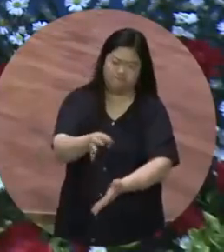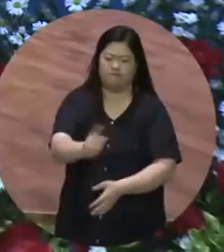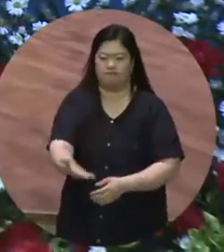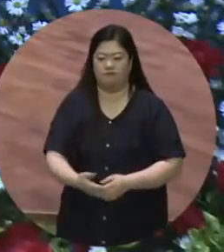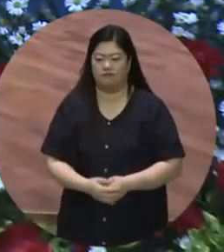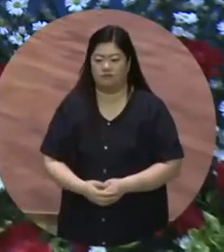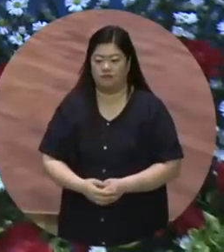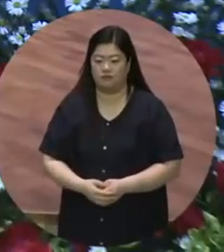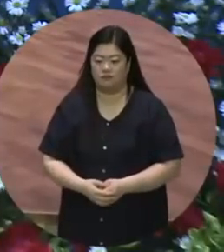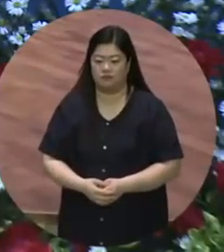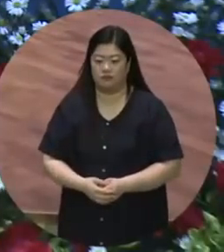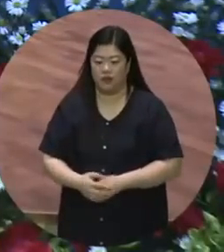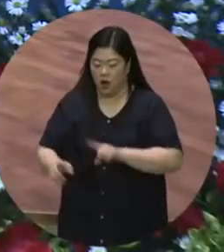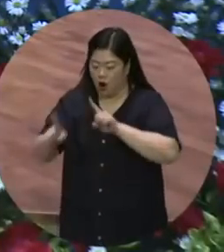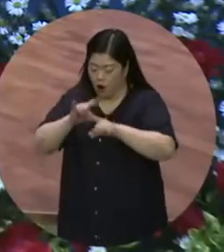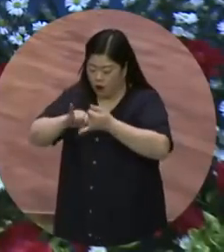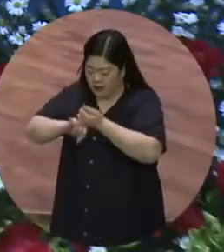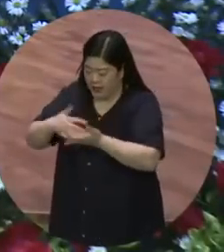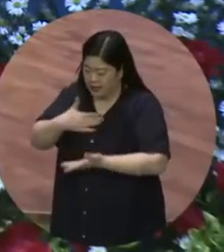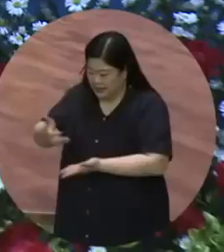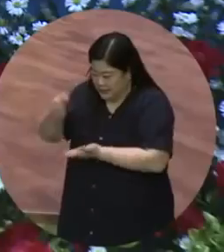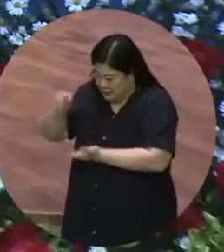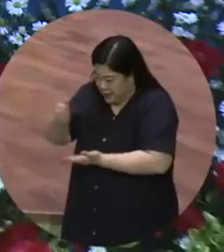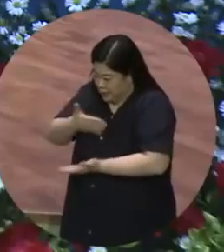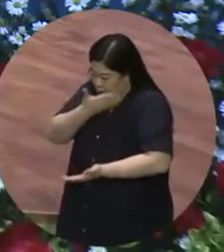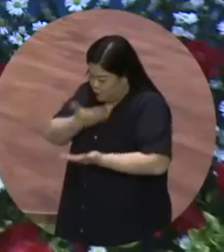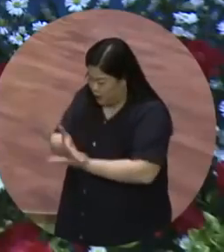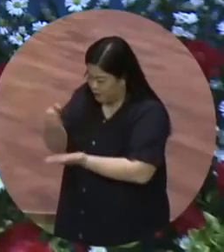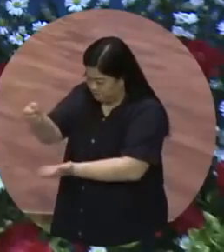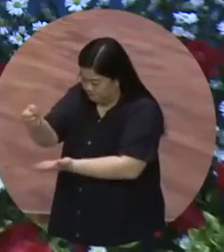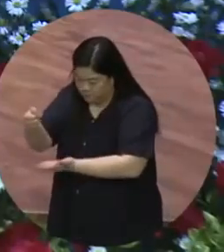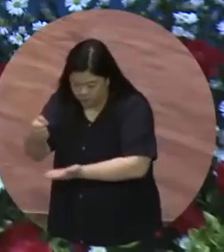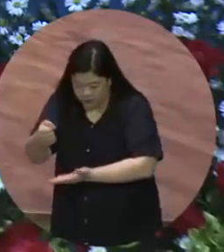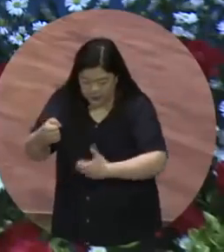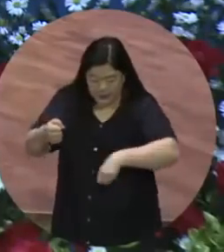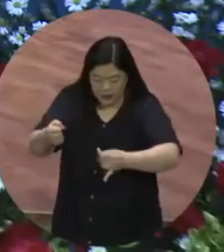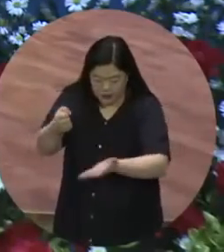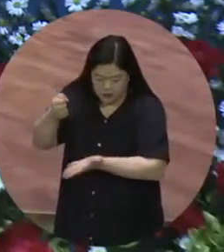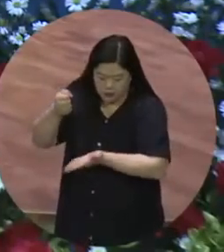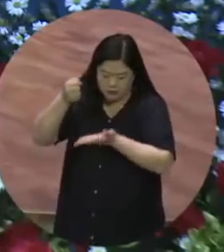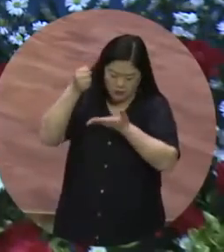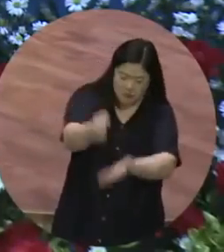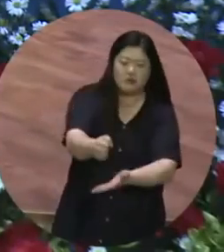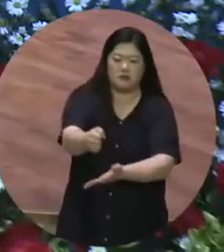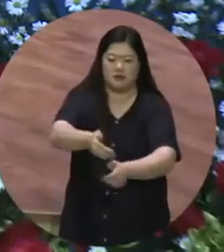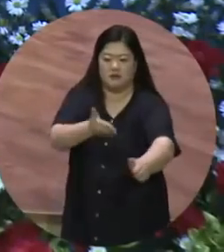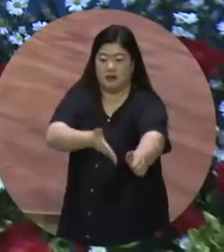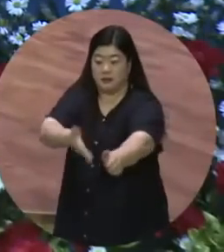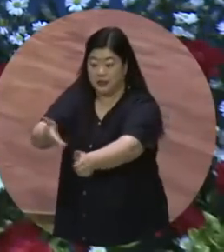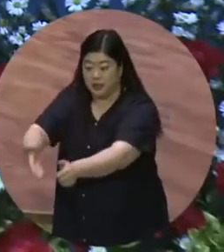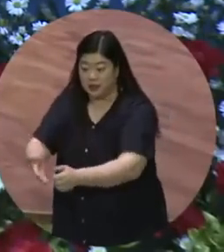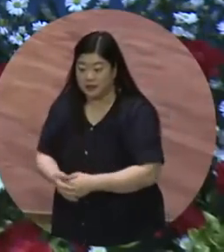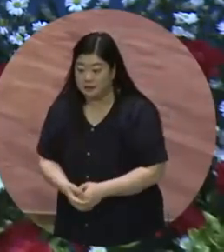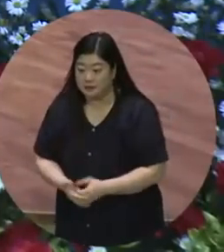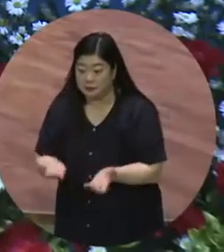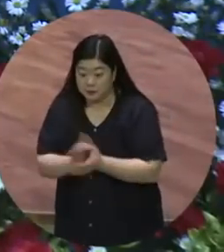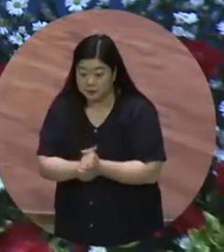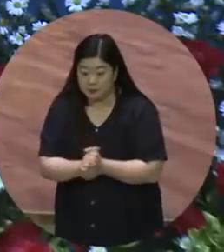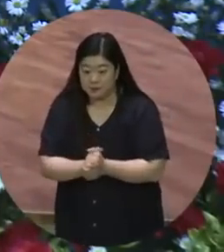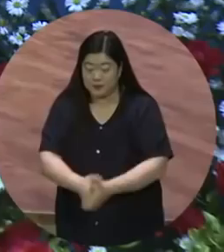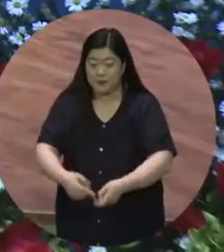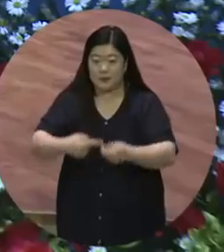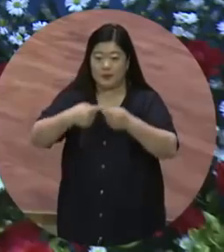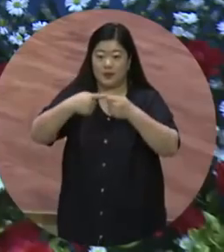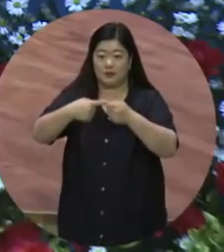언약에 집중된 삶, 언약 전달에 집중된 삶을 사시기를 주님으로 축복합니다. 그럼 첫째로 아브라함의